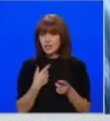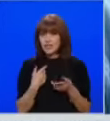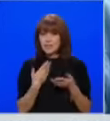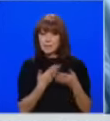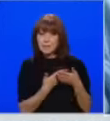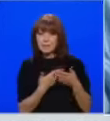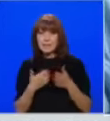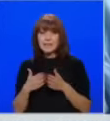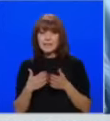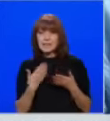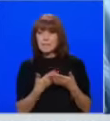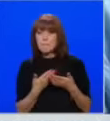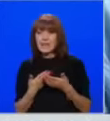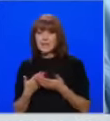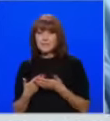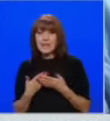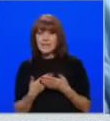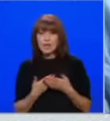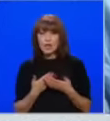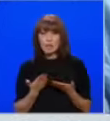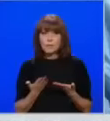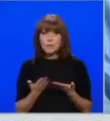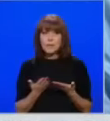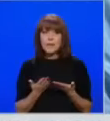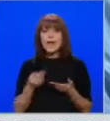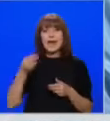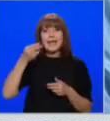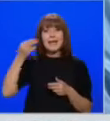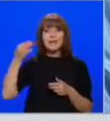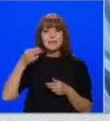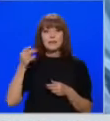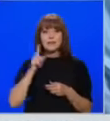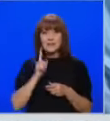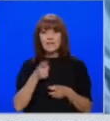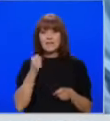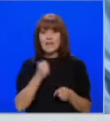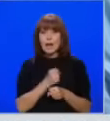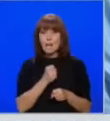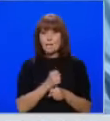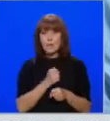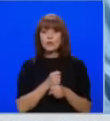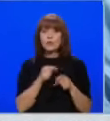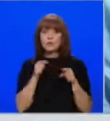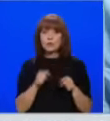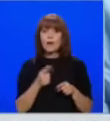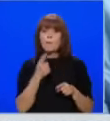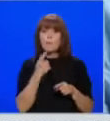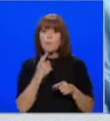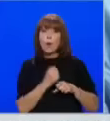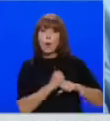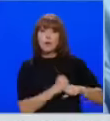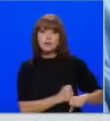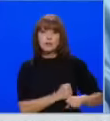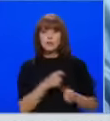власт и президентството и... Аз винаги съм казал, че институциите трябва да работят според това, което е заложено в Конституцията и